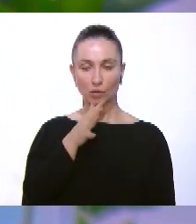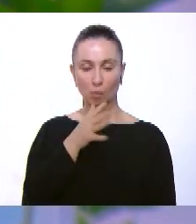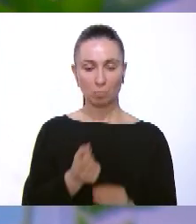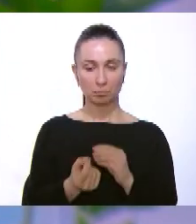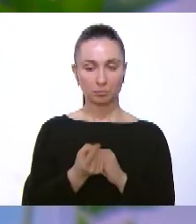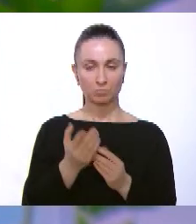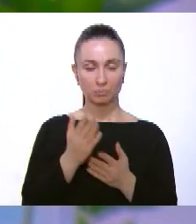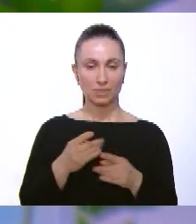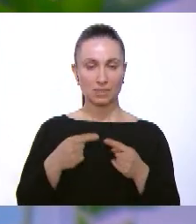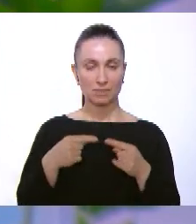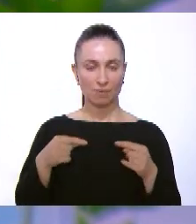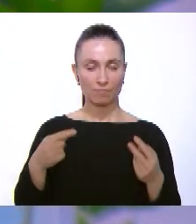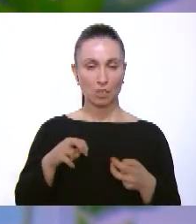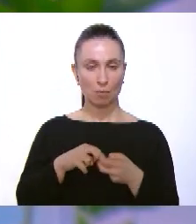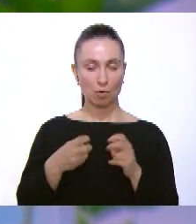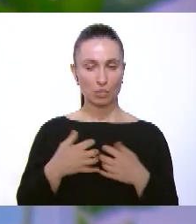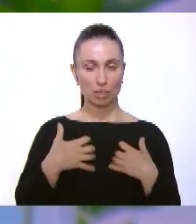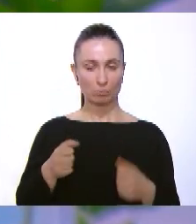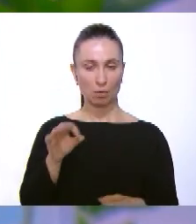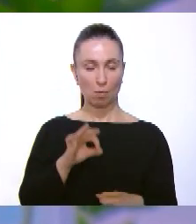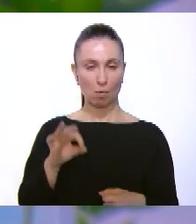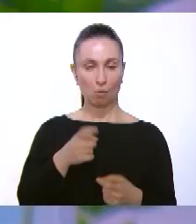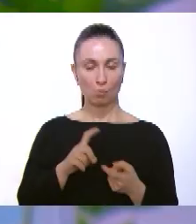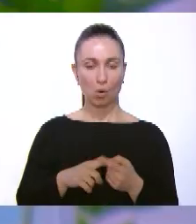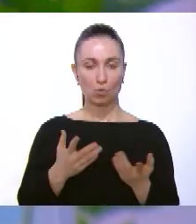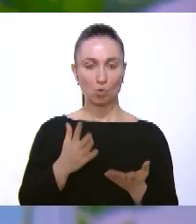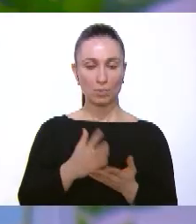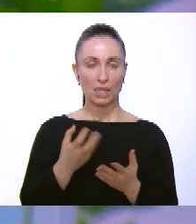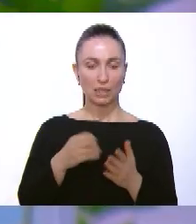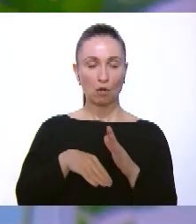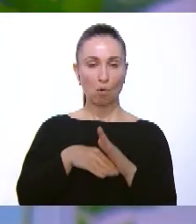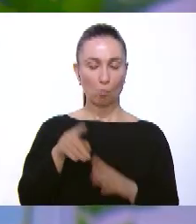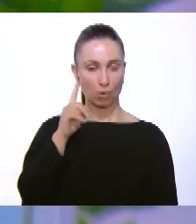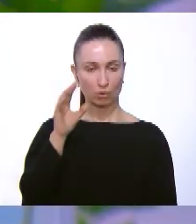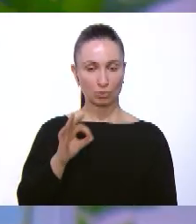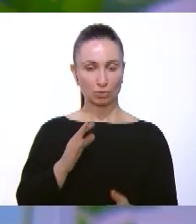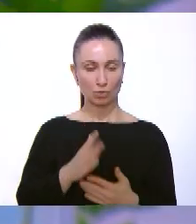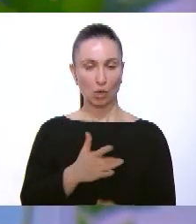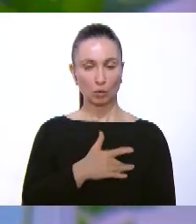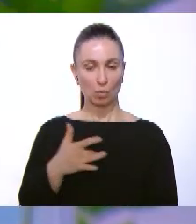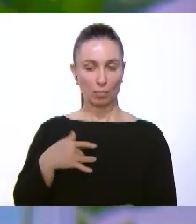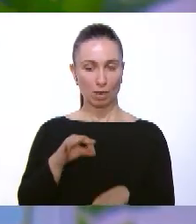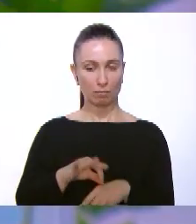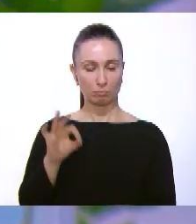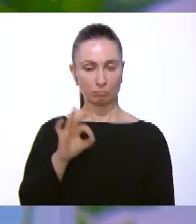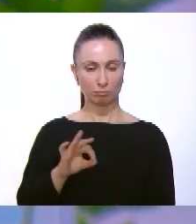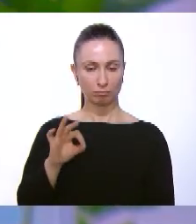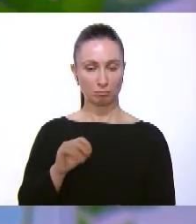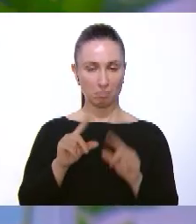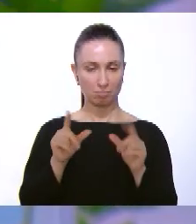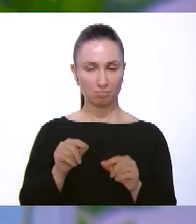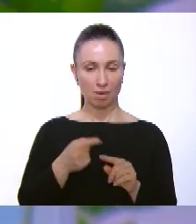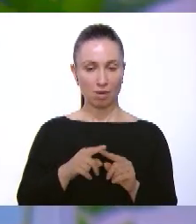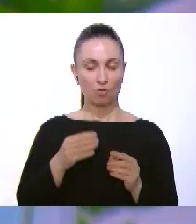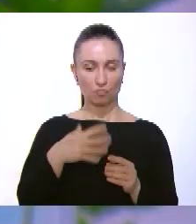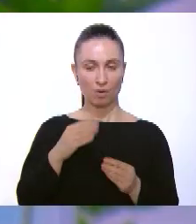იჩენს სხვადასხვა პრობლემა ჯანმრთელობასთან დაკავშირებით, რომელიც კიდევ უფრო აქტუალურს ხდის ტუბერკულოზს. ამიტომ ჩვენ გვაქვს